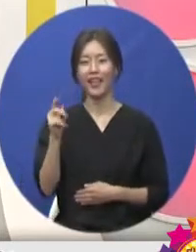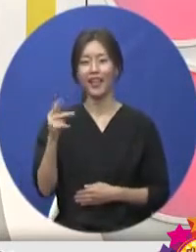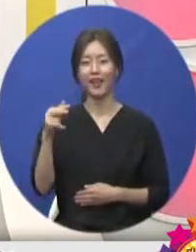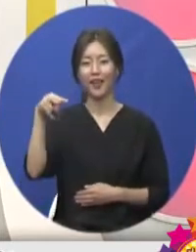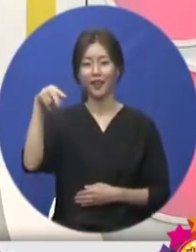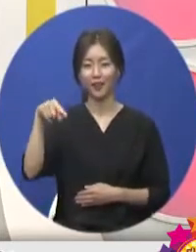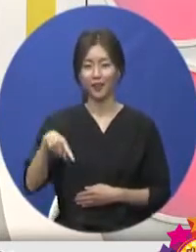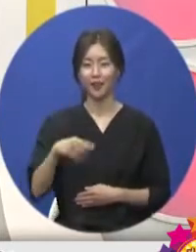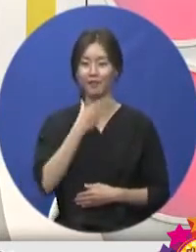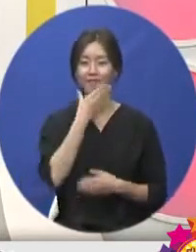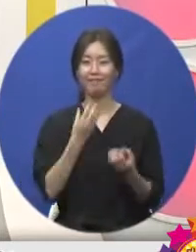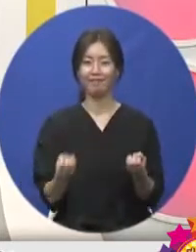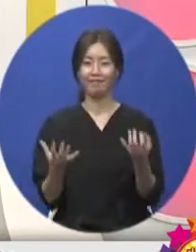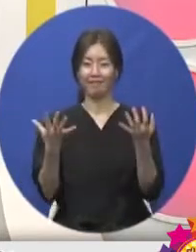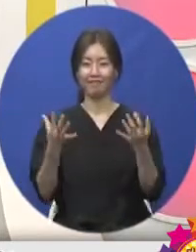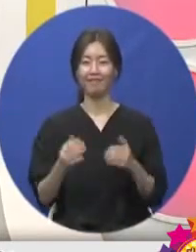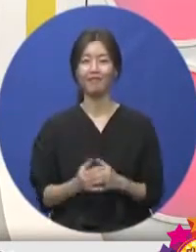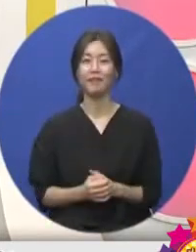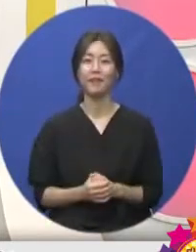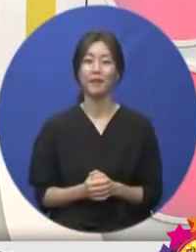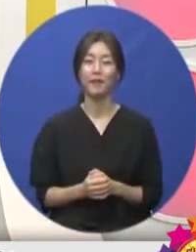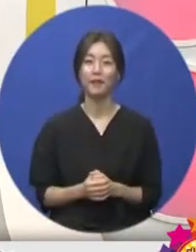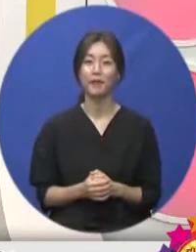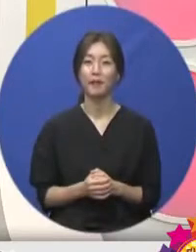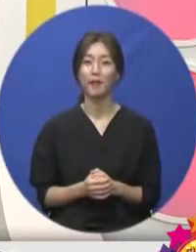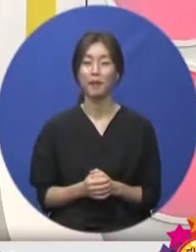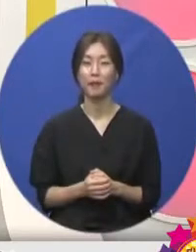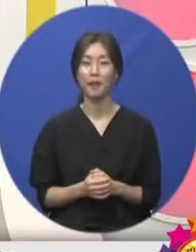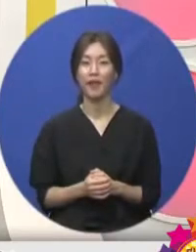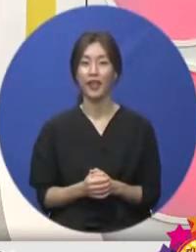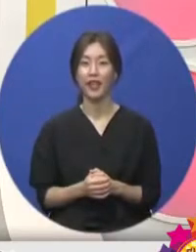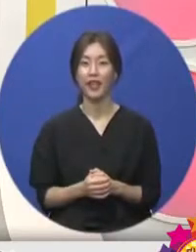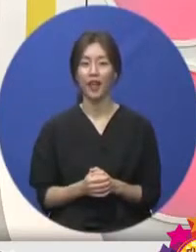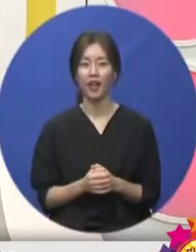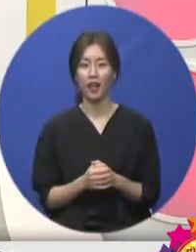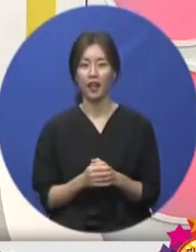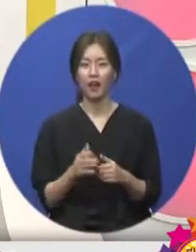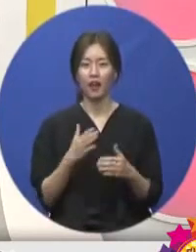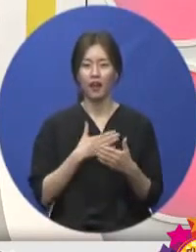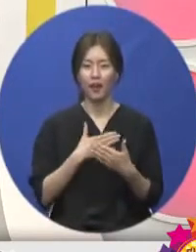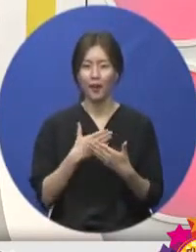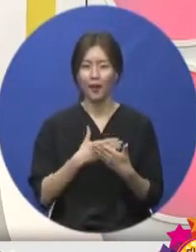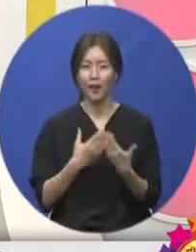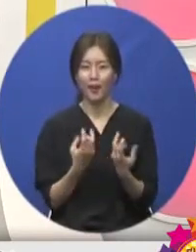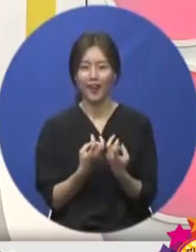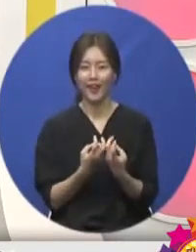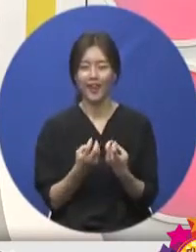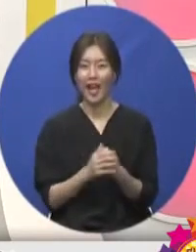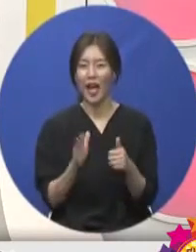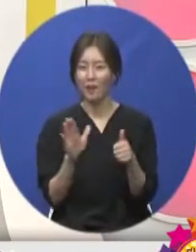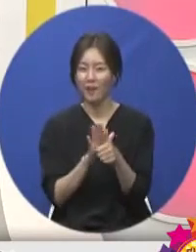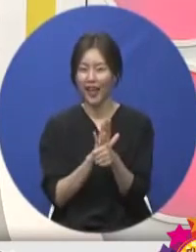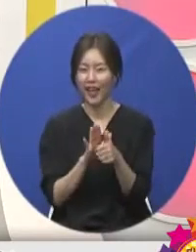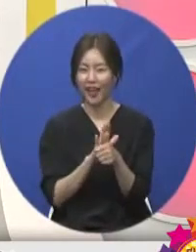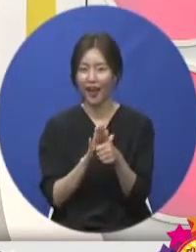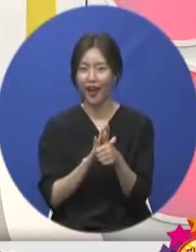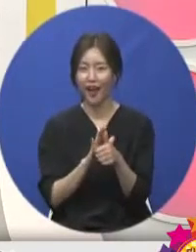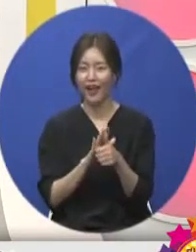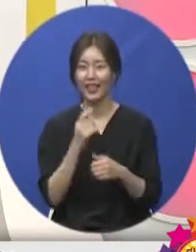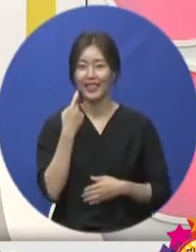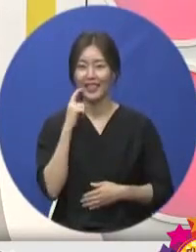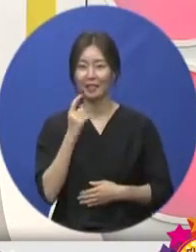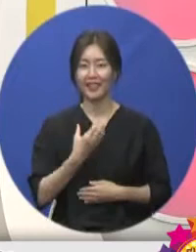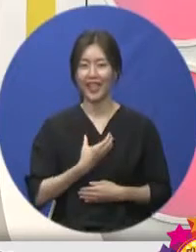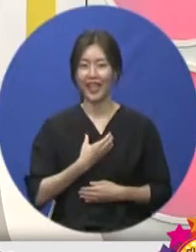9번. 박현수님 축하드립니다. 네, 9번입니다. 어, 갈수록 네. 막 떨려요. 네. 자, 배려금상. 네. 배려금상께는